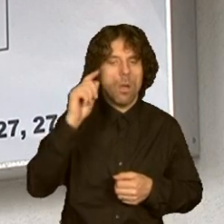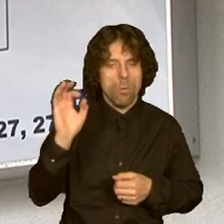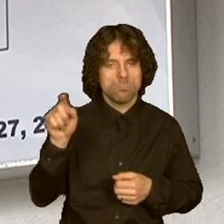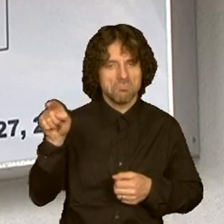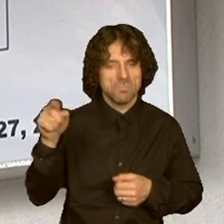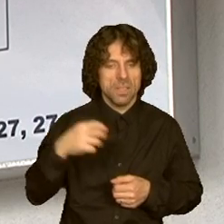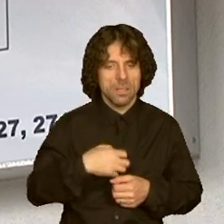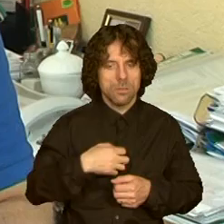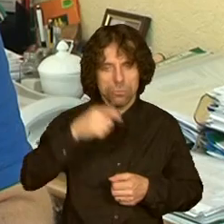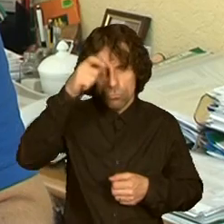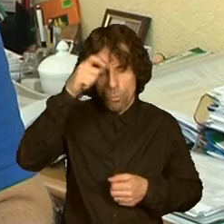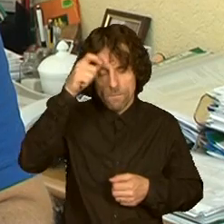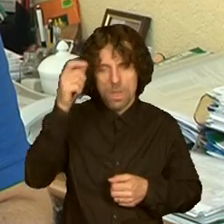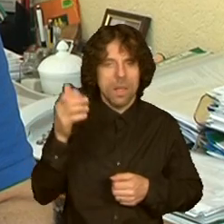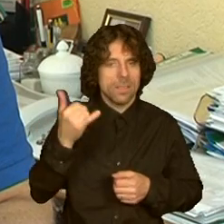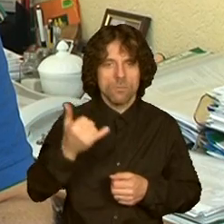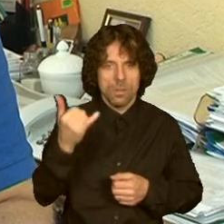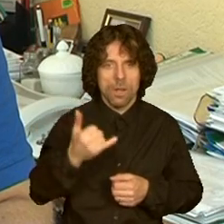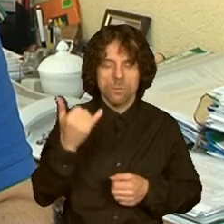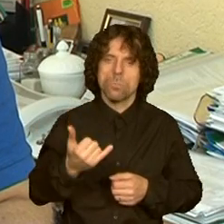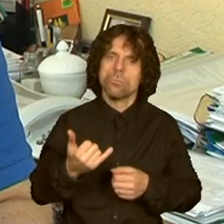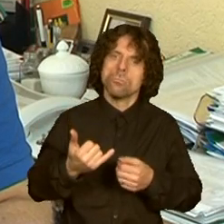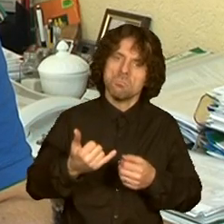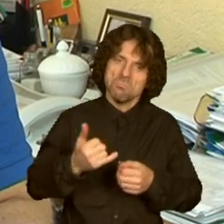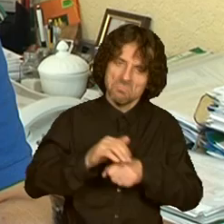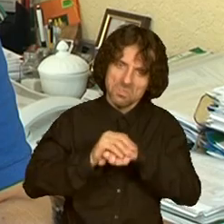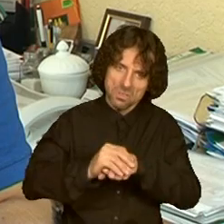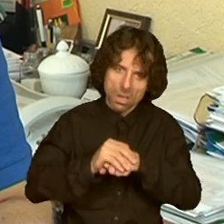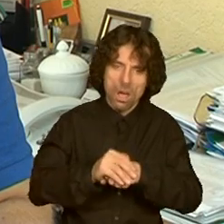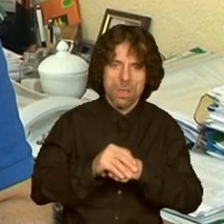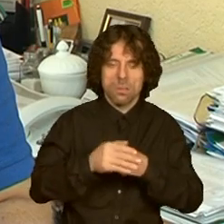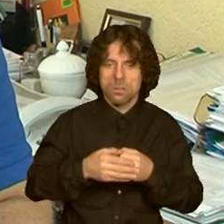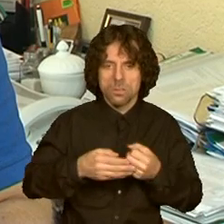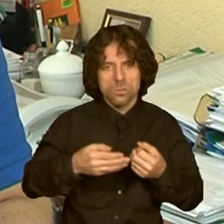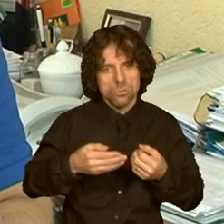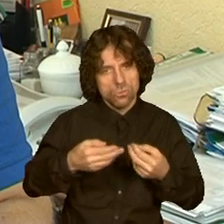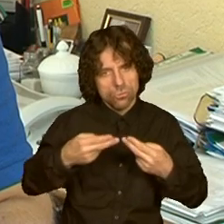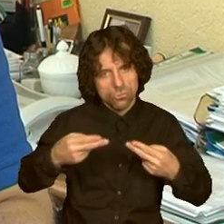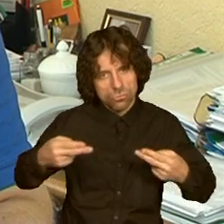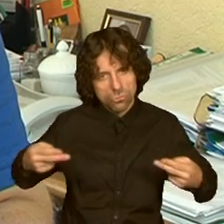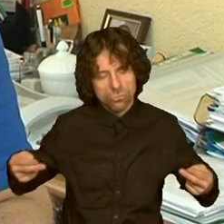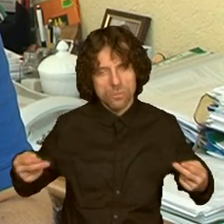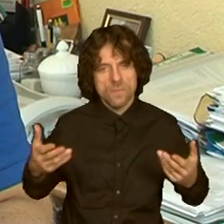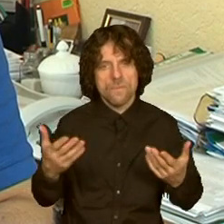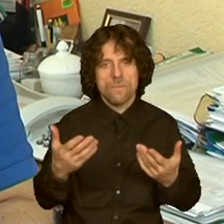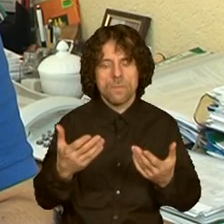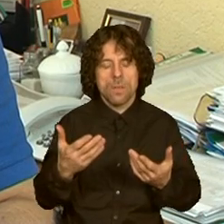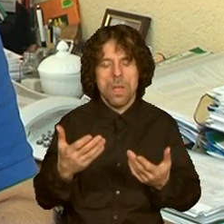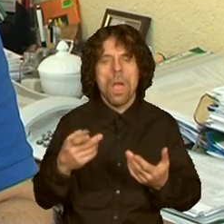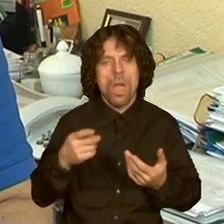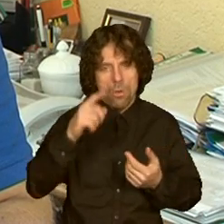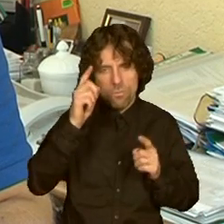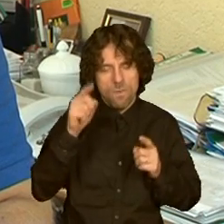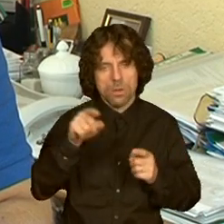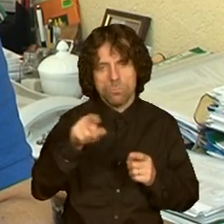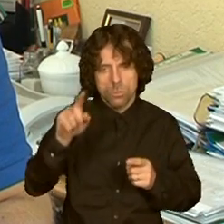wspomnienia o panu dyrektorze, jako o człowieku, który był zawsze życzliwy, przyjazny i uważam,